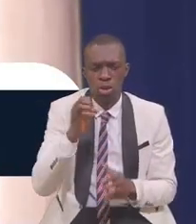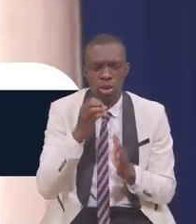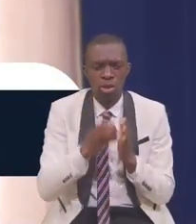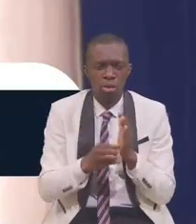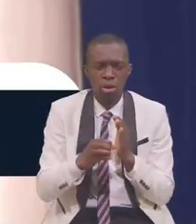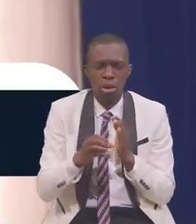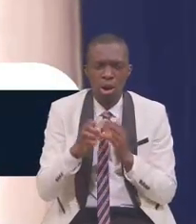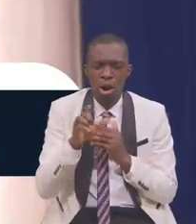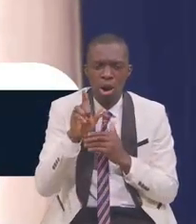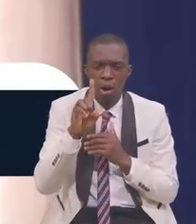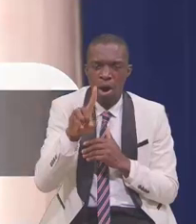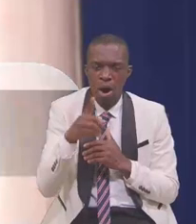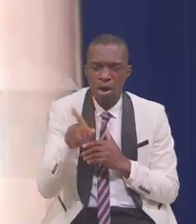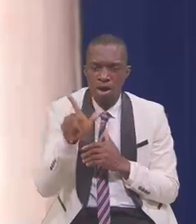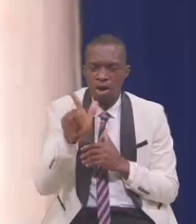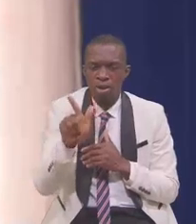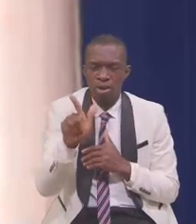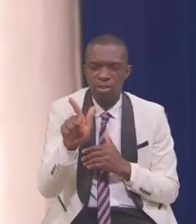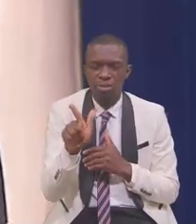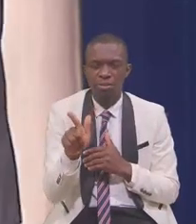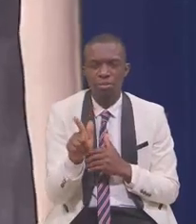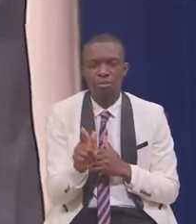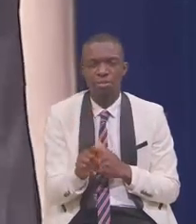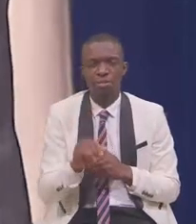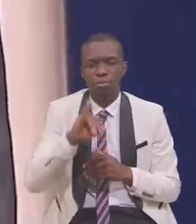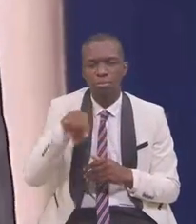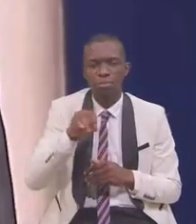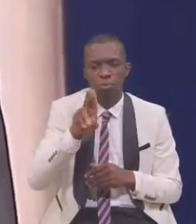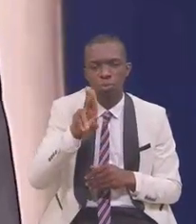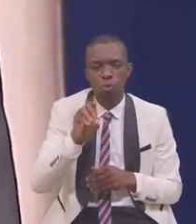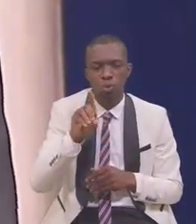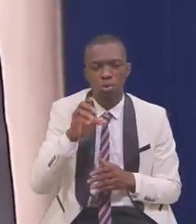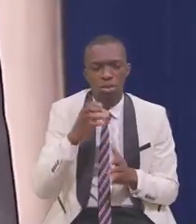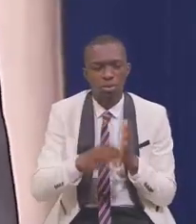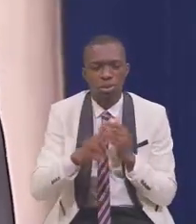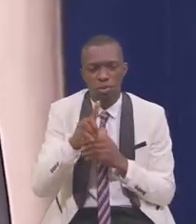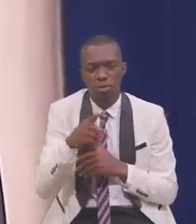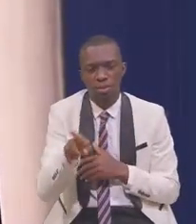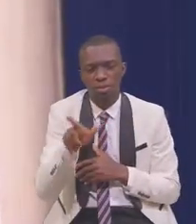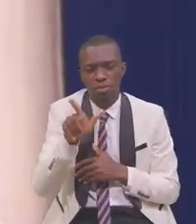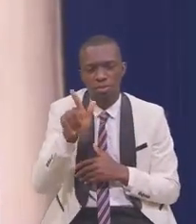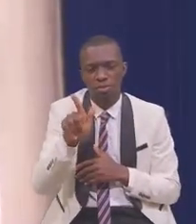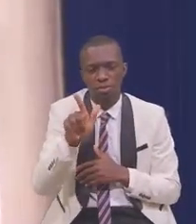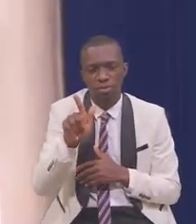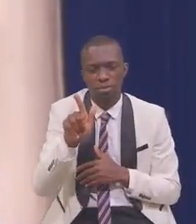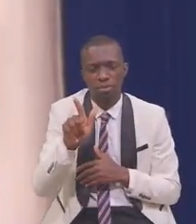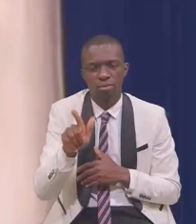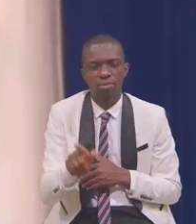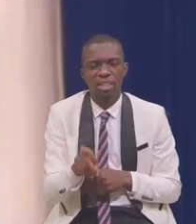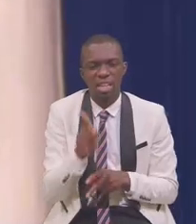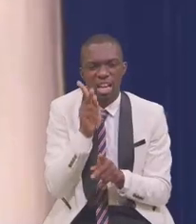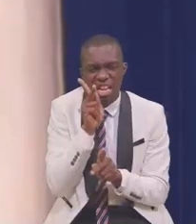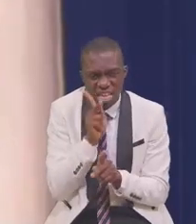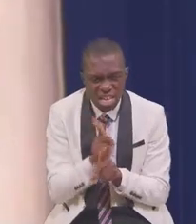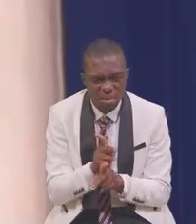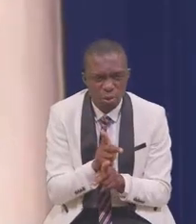21. Jude 21 dit. Jude, un seul chapitre. Maintenez-vous dans l'amour de